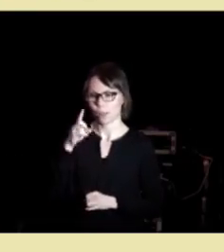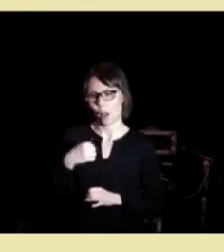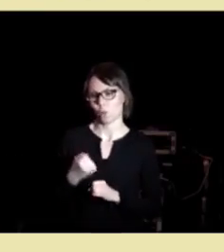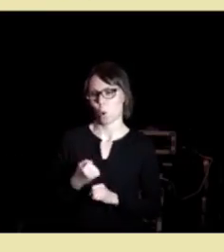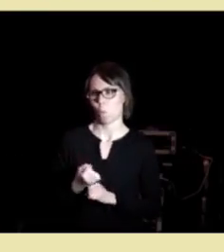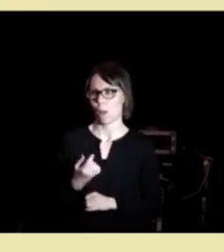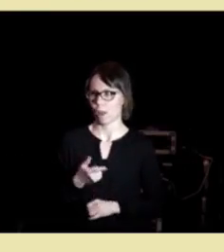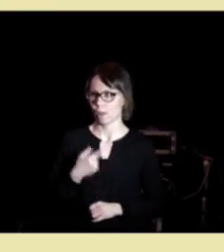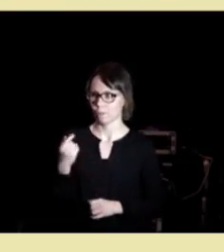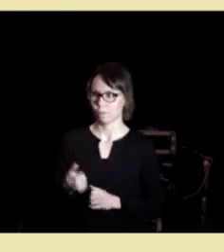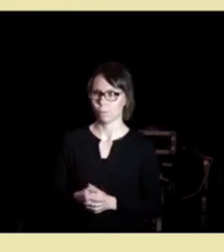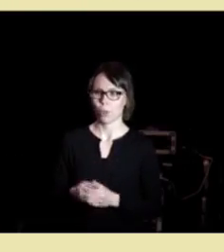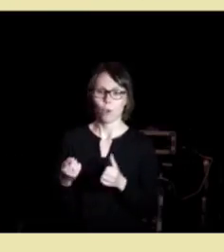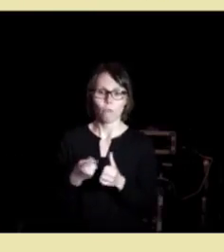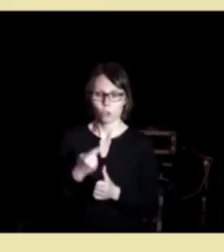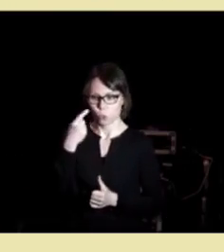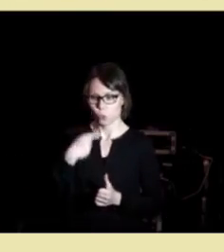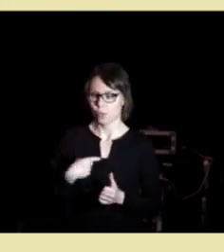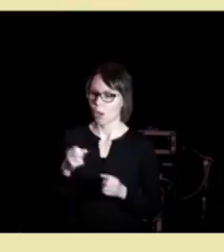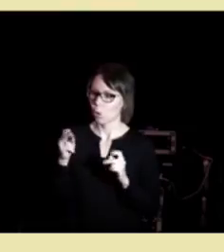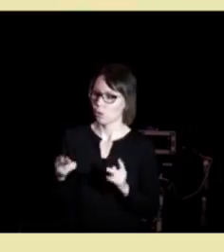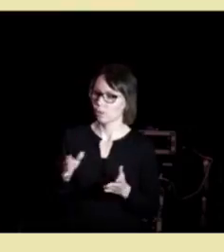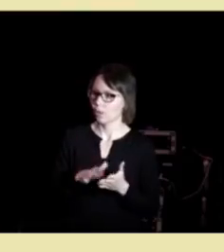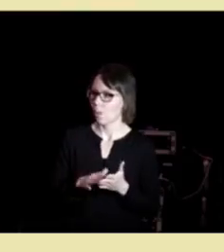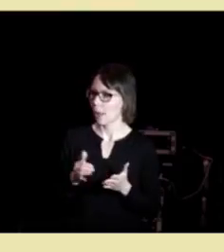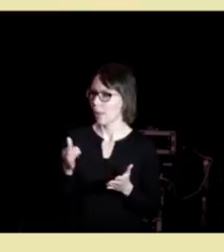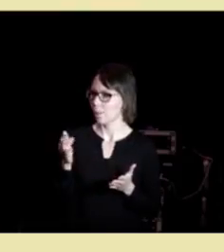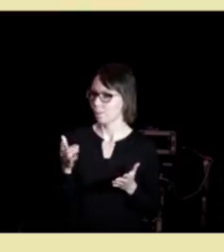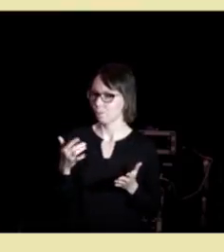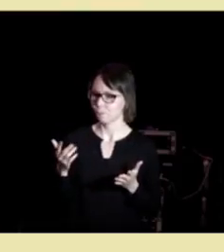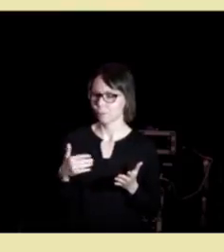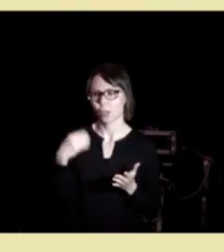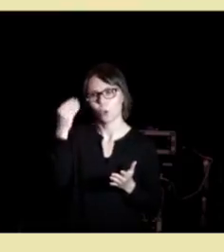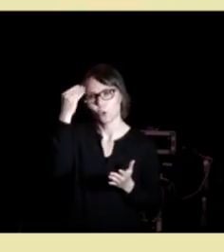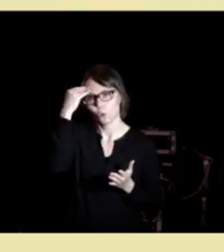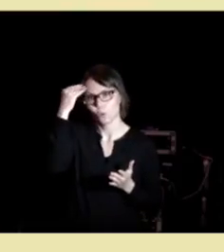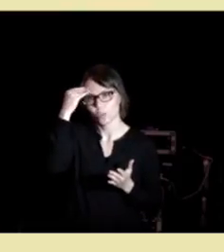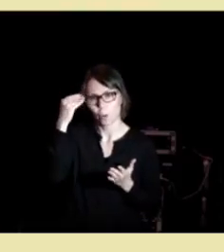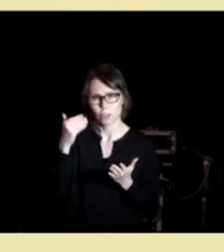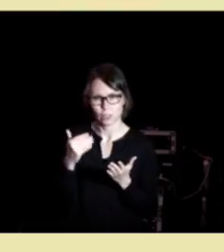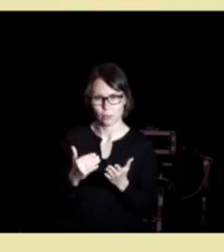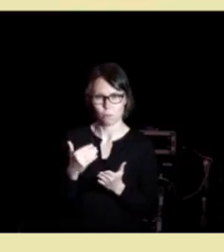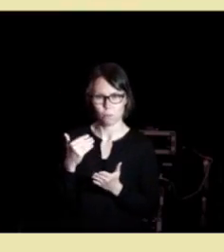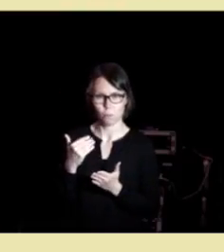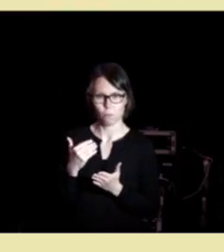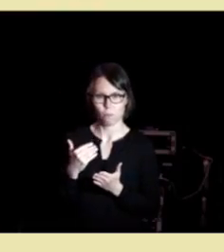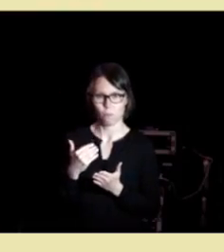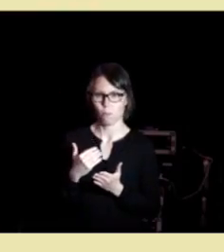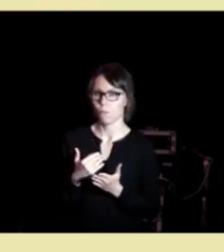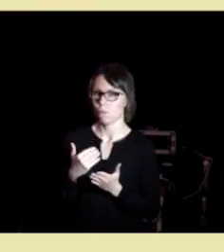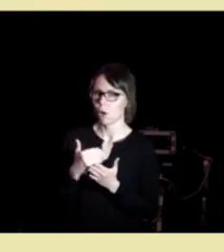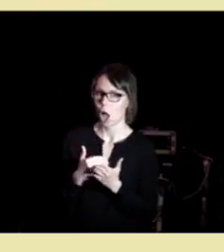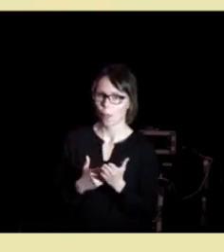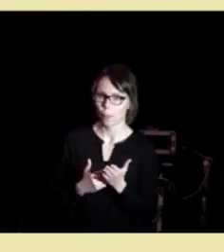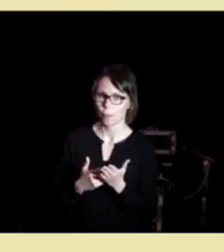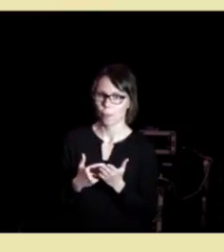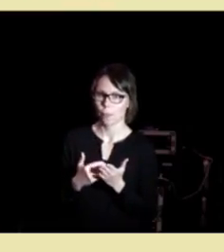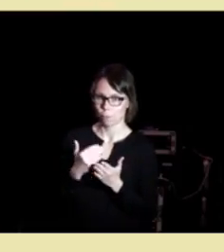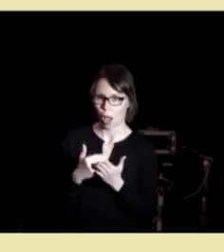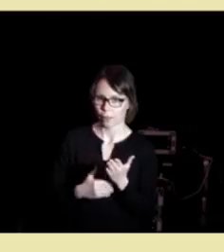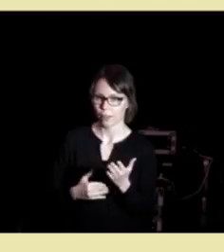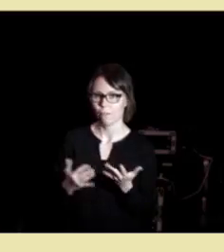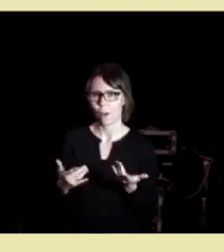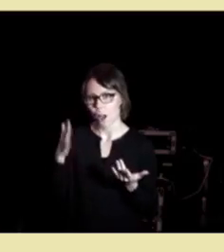jobbe. Aller først så tror jeg det ålreit å ha med seg denne kunnskapstriangelen. Hva det vi mener med